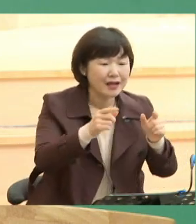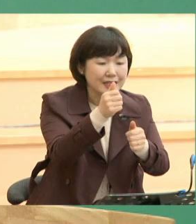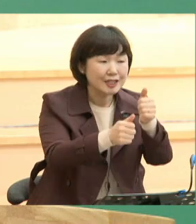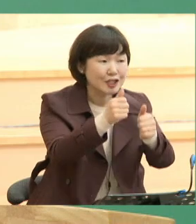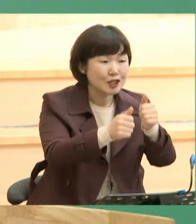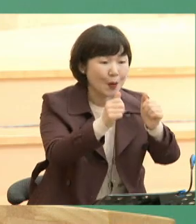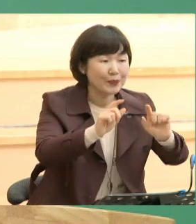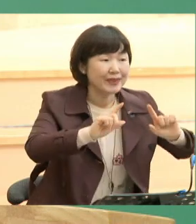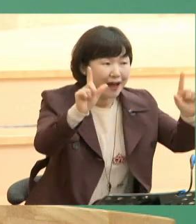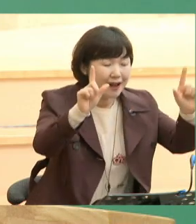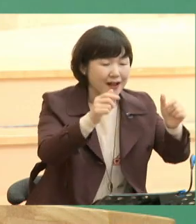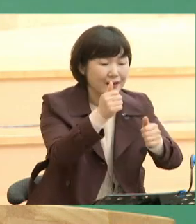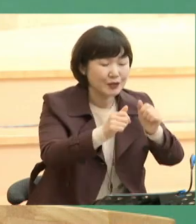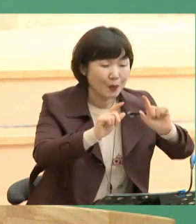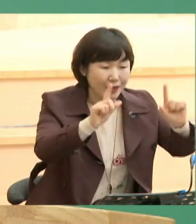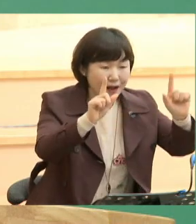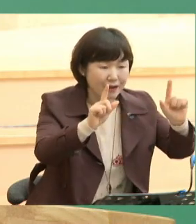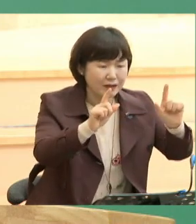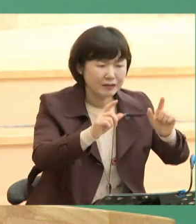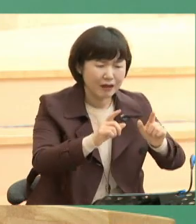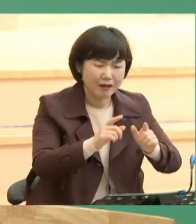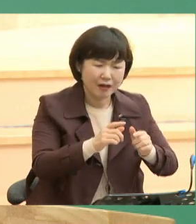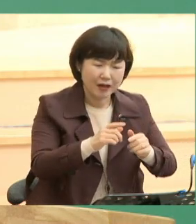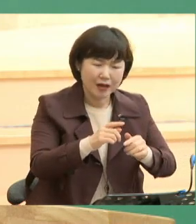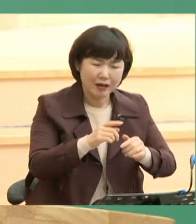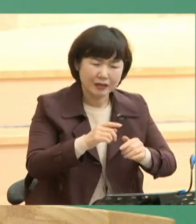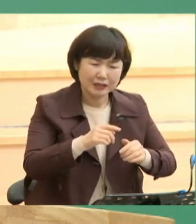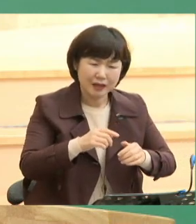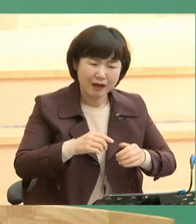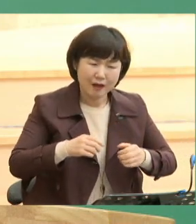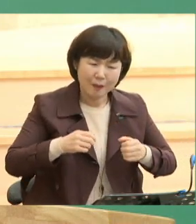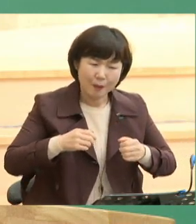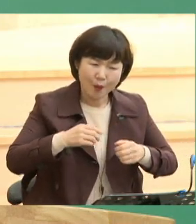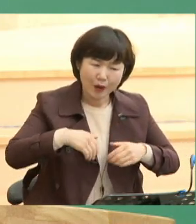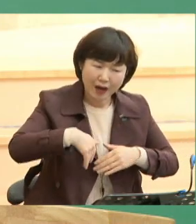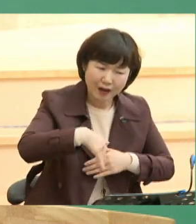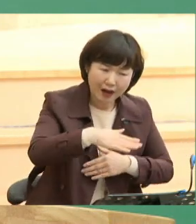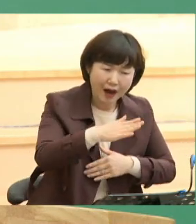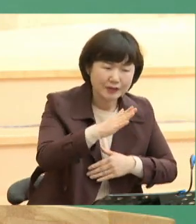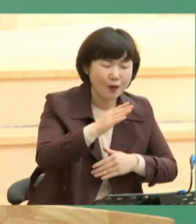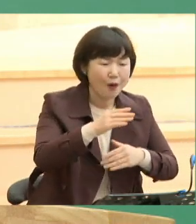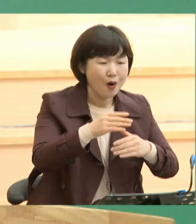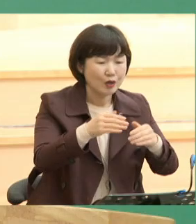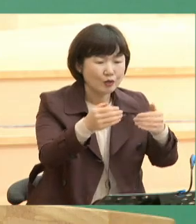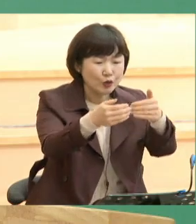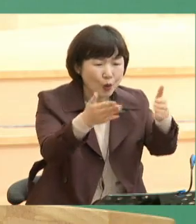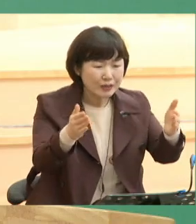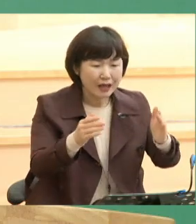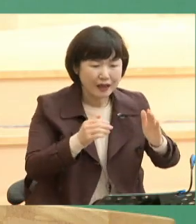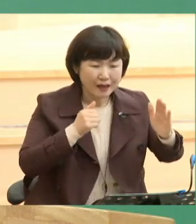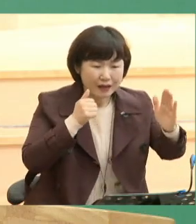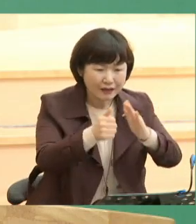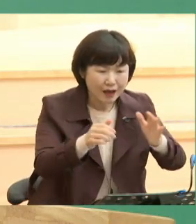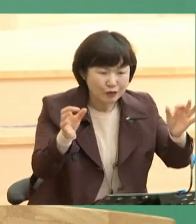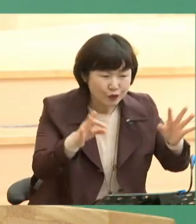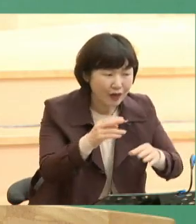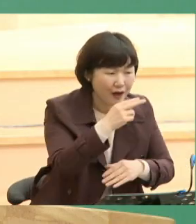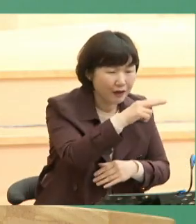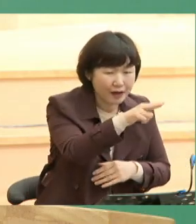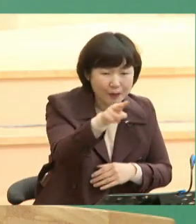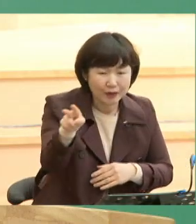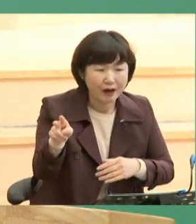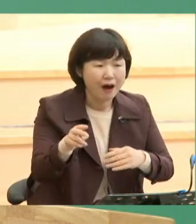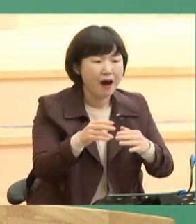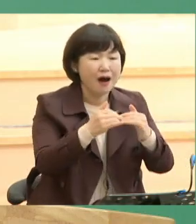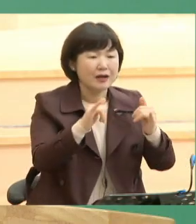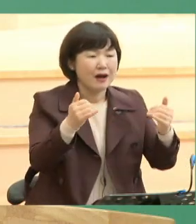그렇게 하는데 시험장에 들어가는 데 말이에요 막 가수 하하 다들 소 음식으로 가득한 거예요 자신